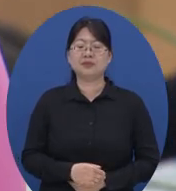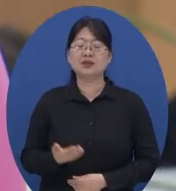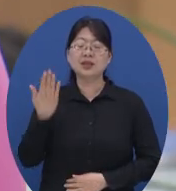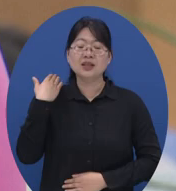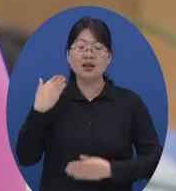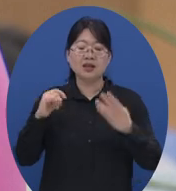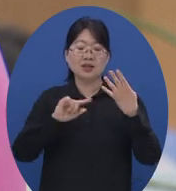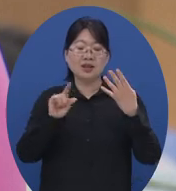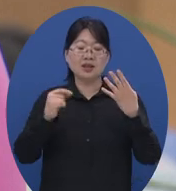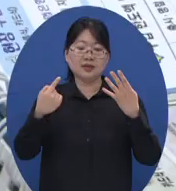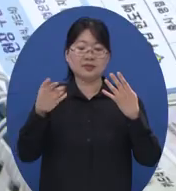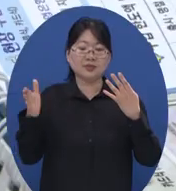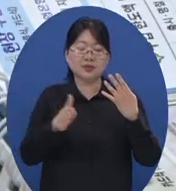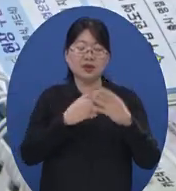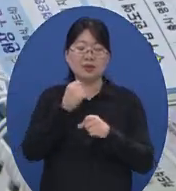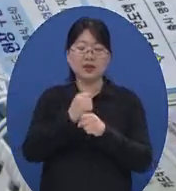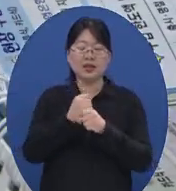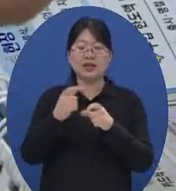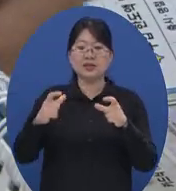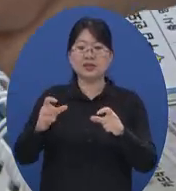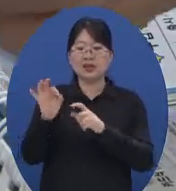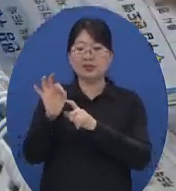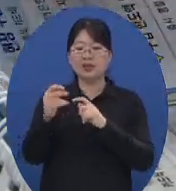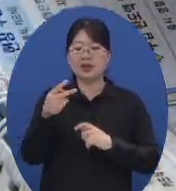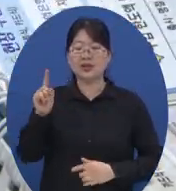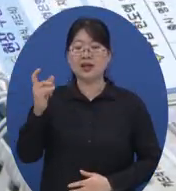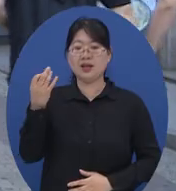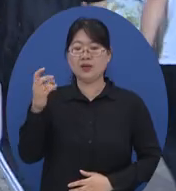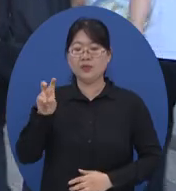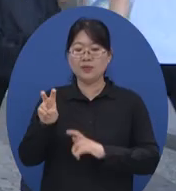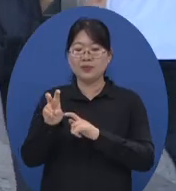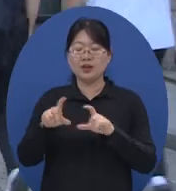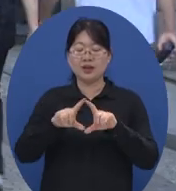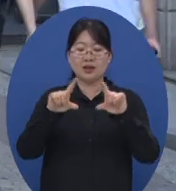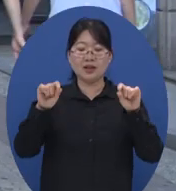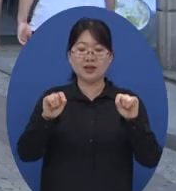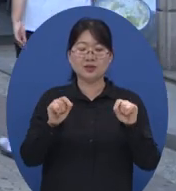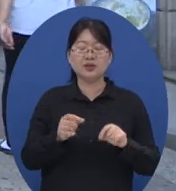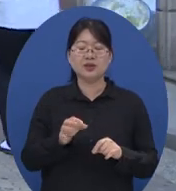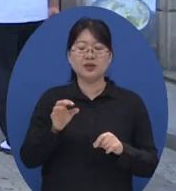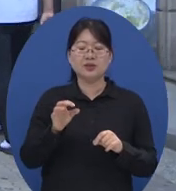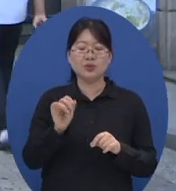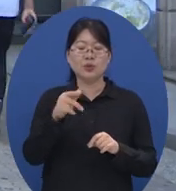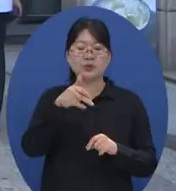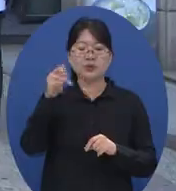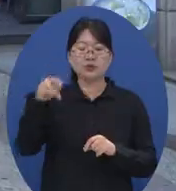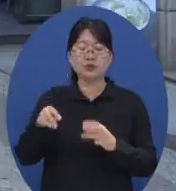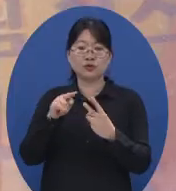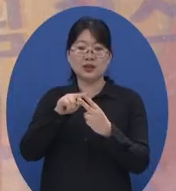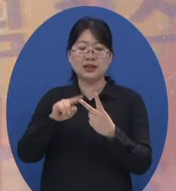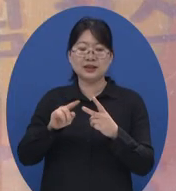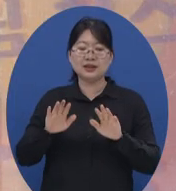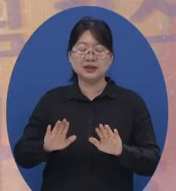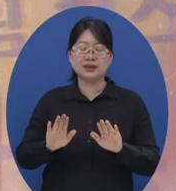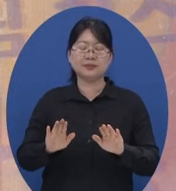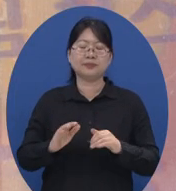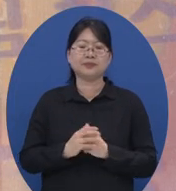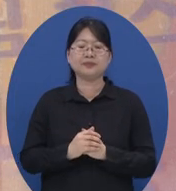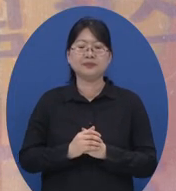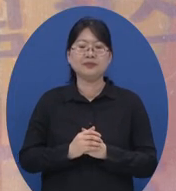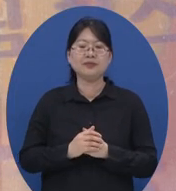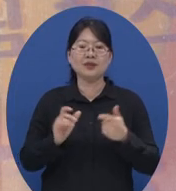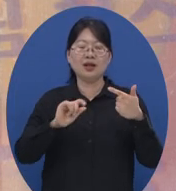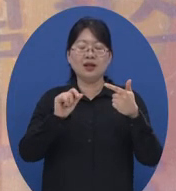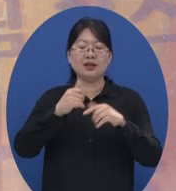지난 4월 1일부터 발행한 안산 지역화폐 다운. 카드와 지류 두 가지로 이달 6월 말까지는 10%, 이후엔